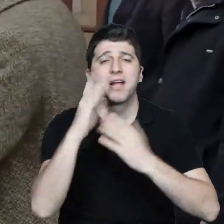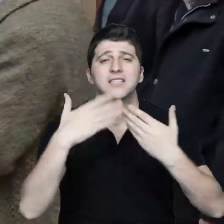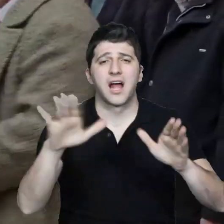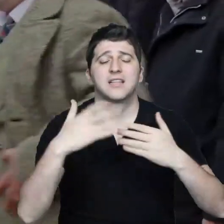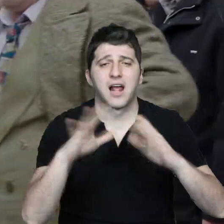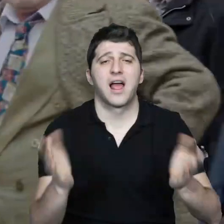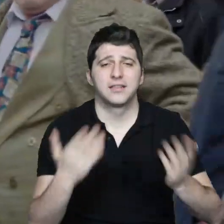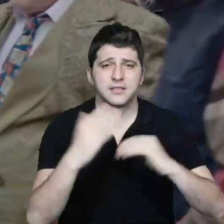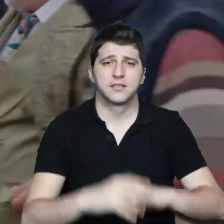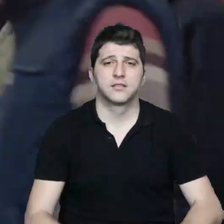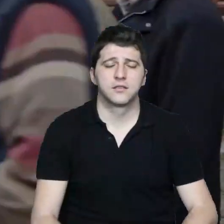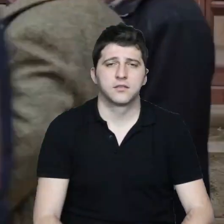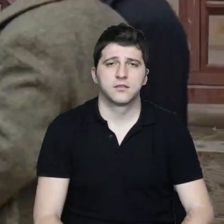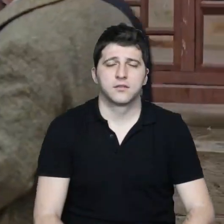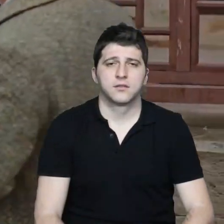dağılın. Hadi.